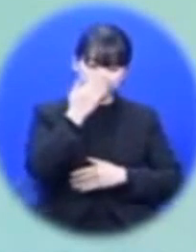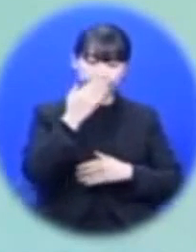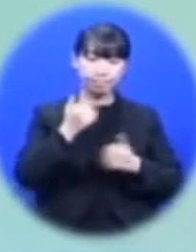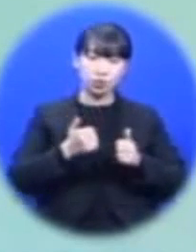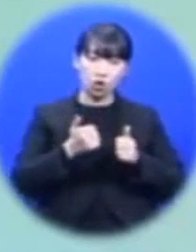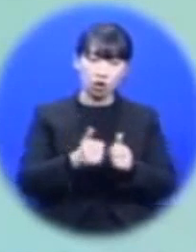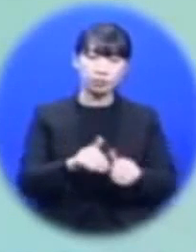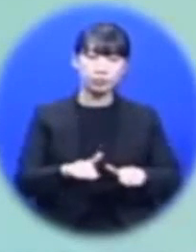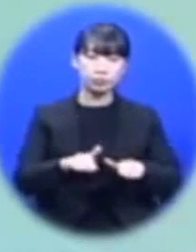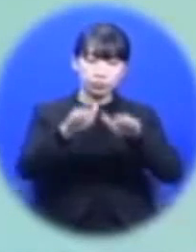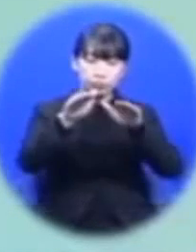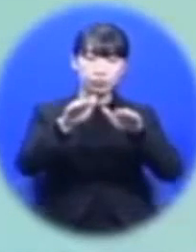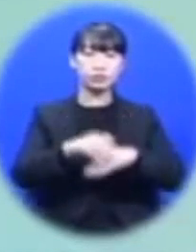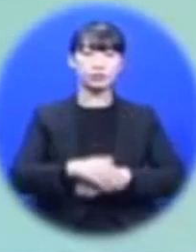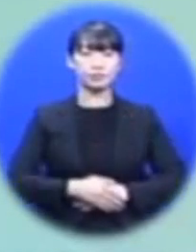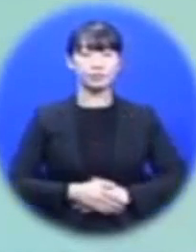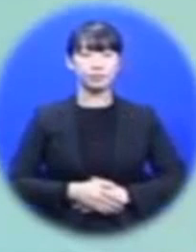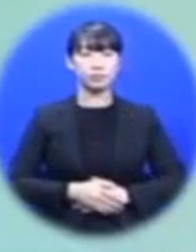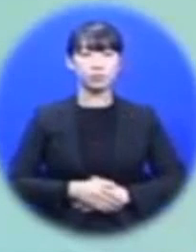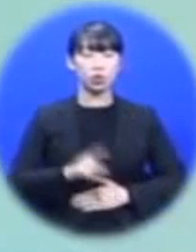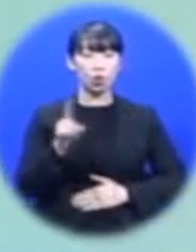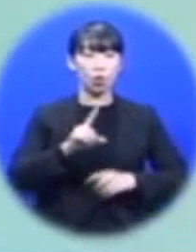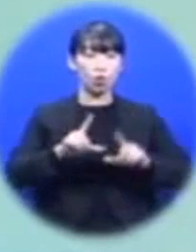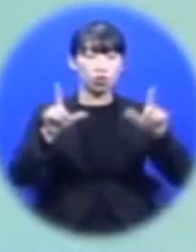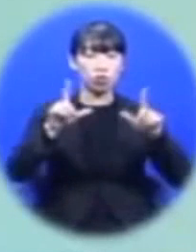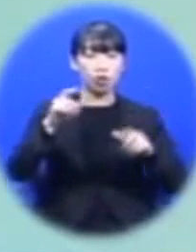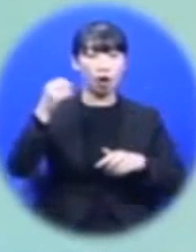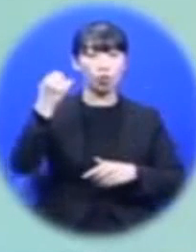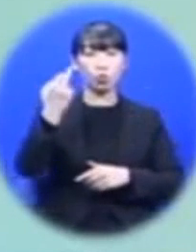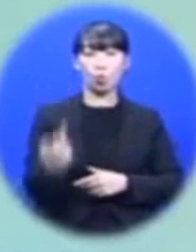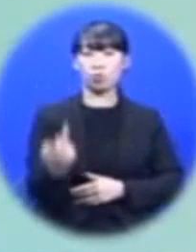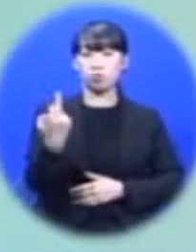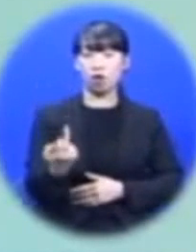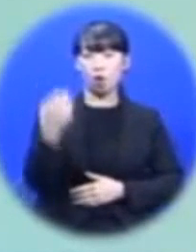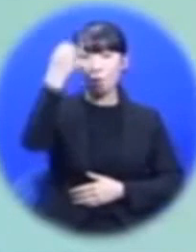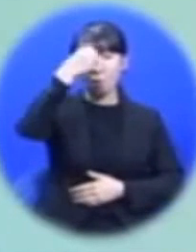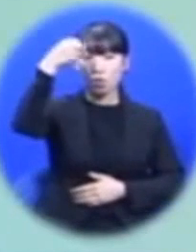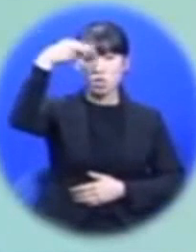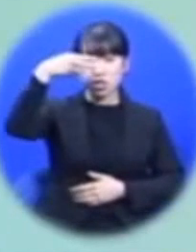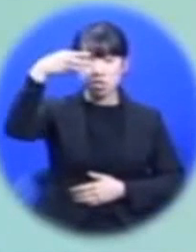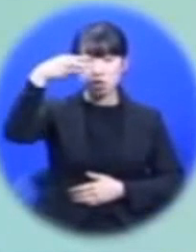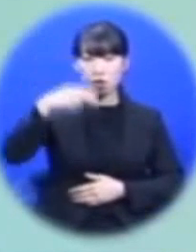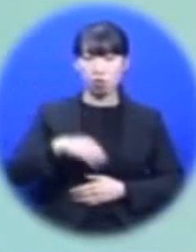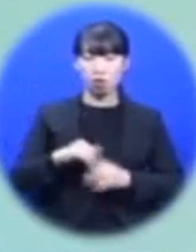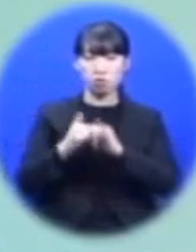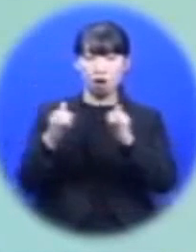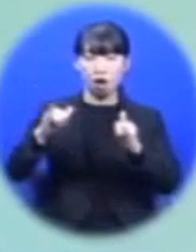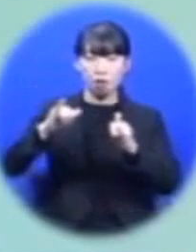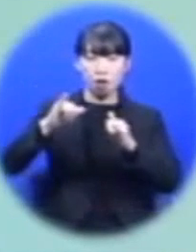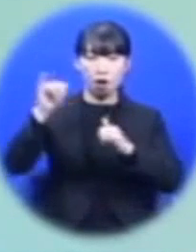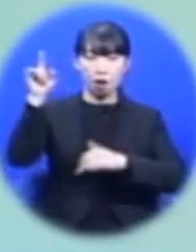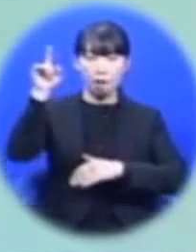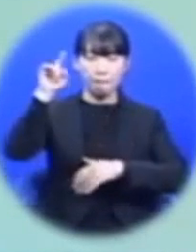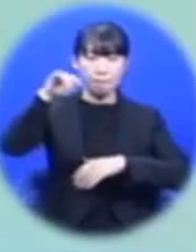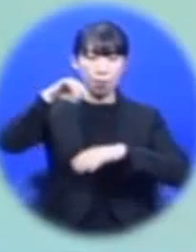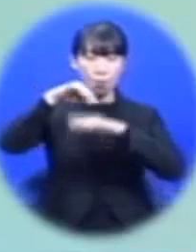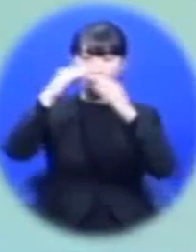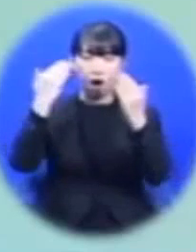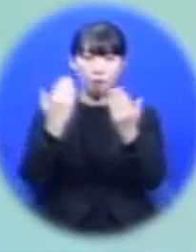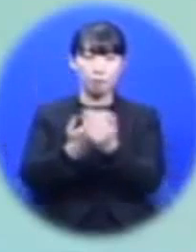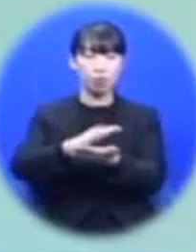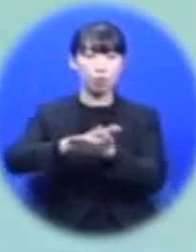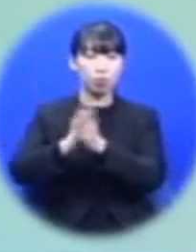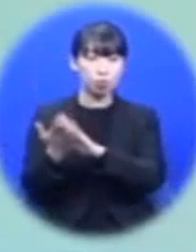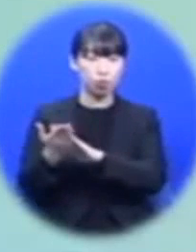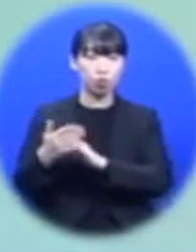날 고등학교 2학년 된 동생이 사람이 달라져 버렸어요 그